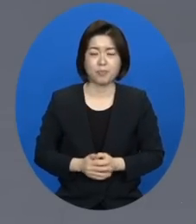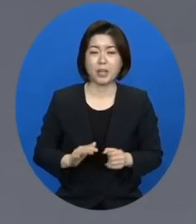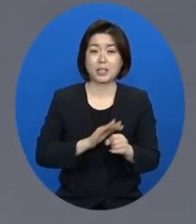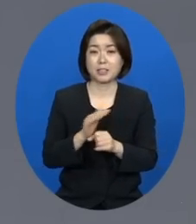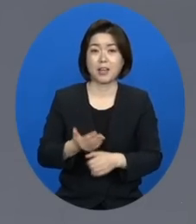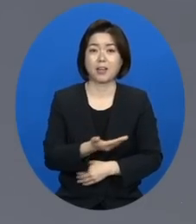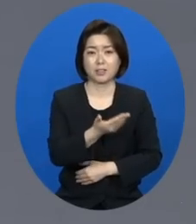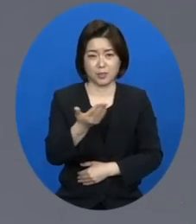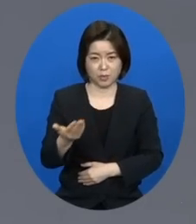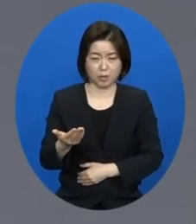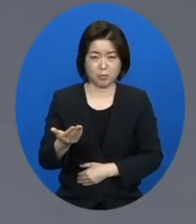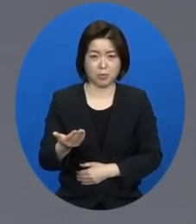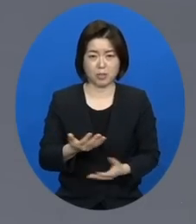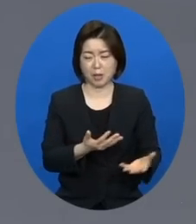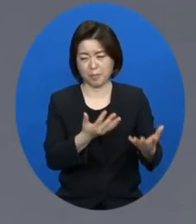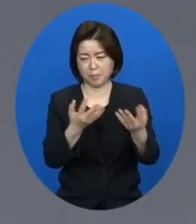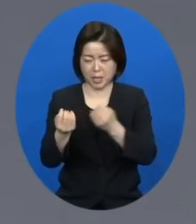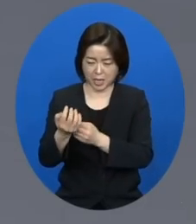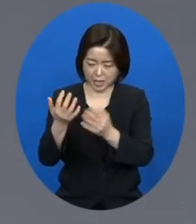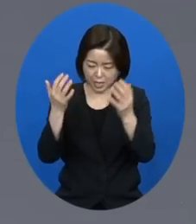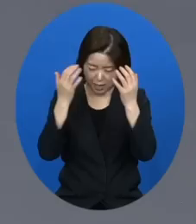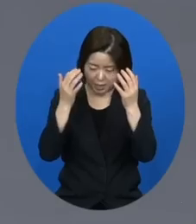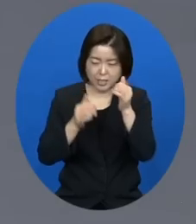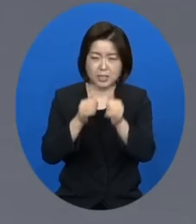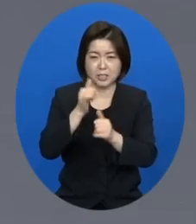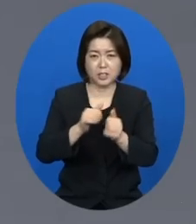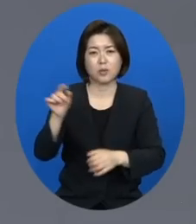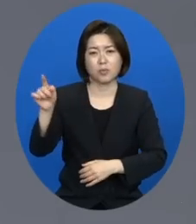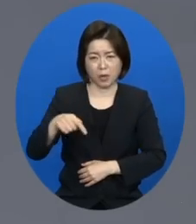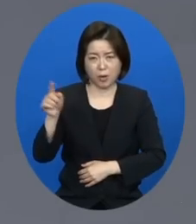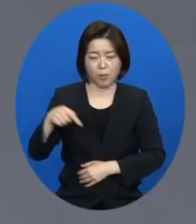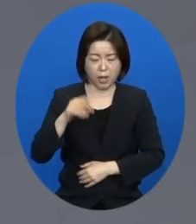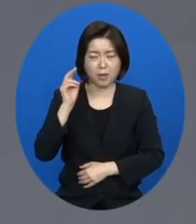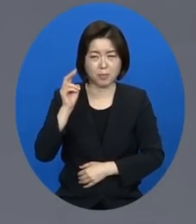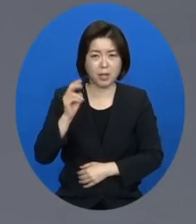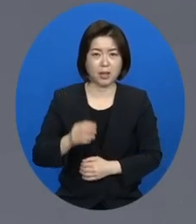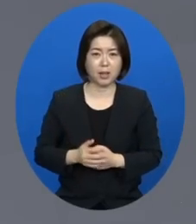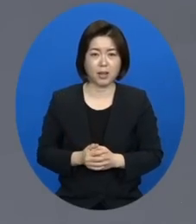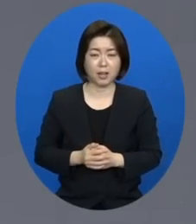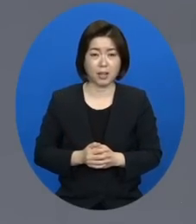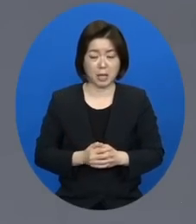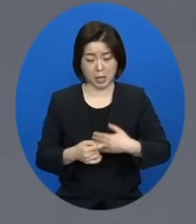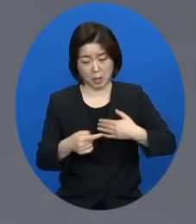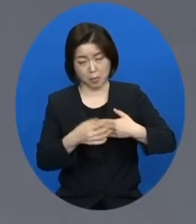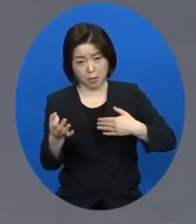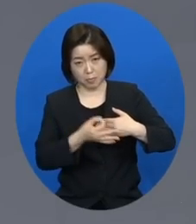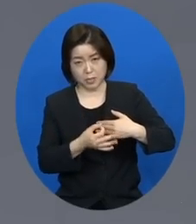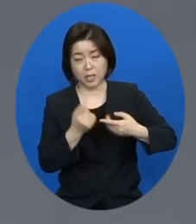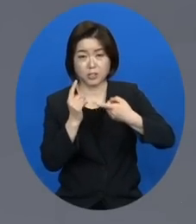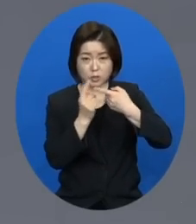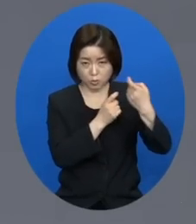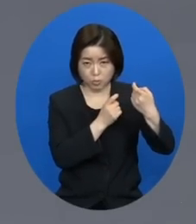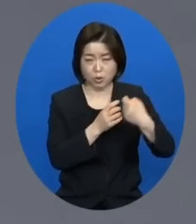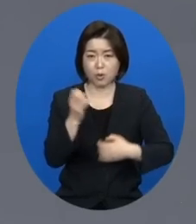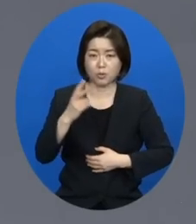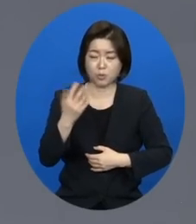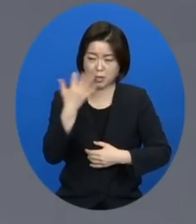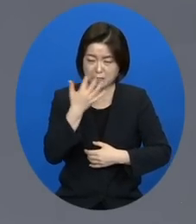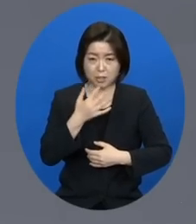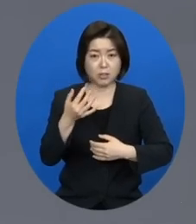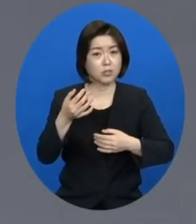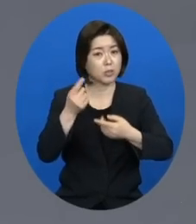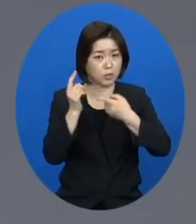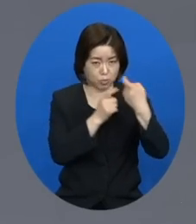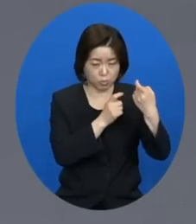여러분, 많은 시험들이 다가올 것입니다. 비상성의 유혹, 그리고 성적인